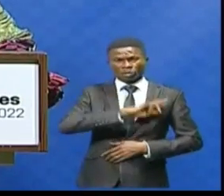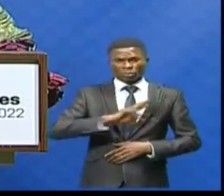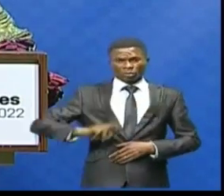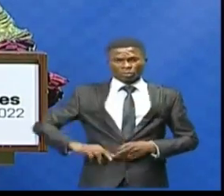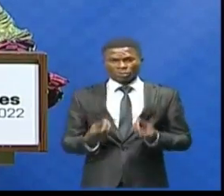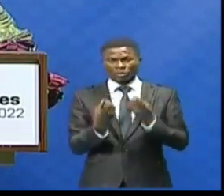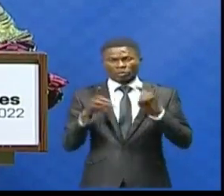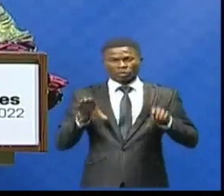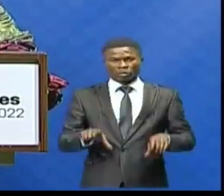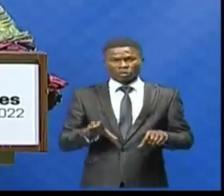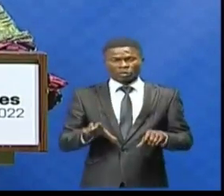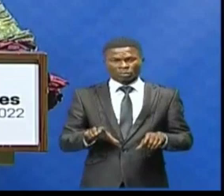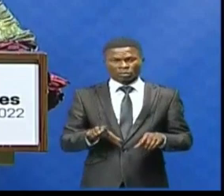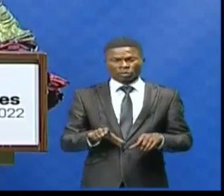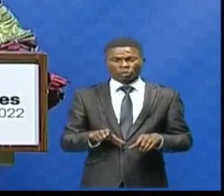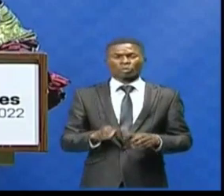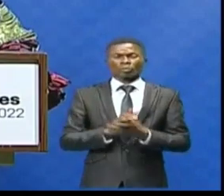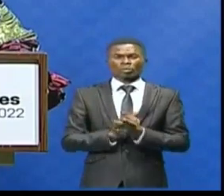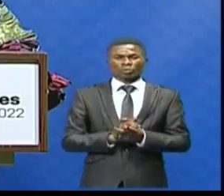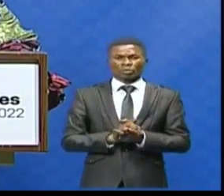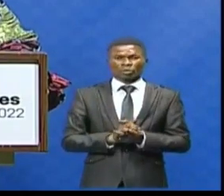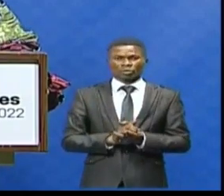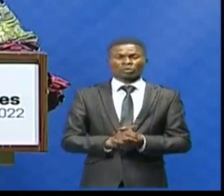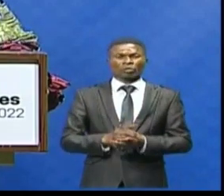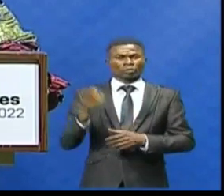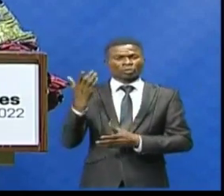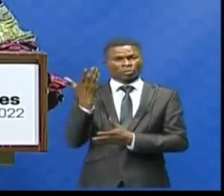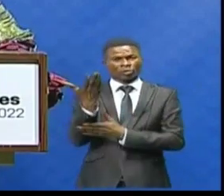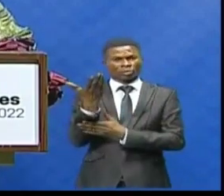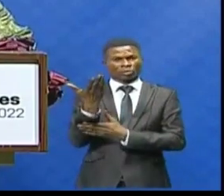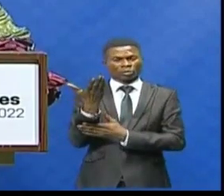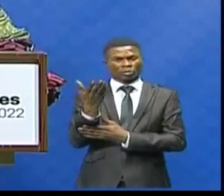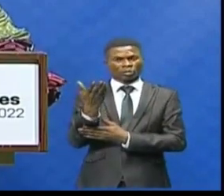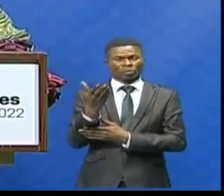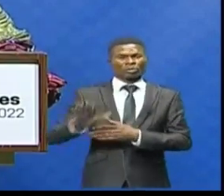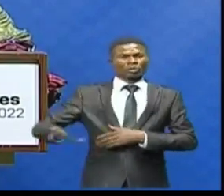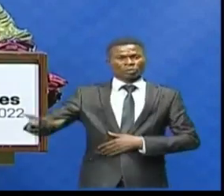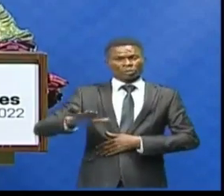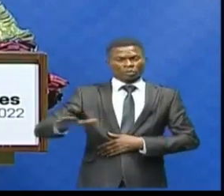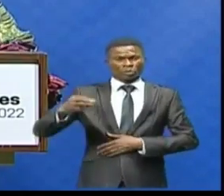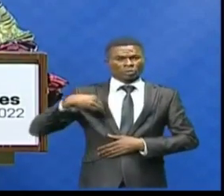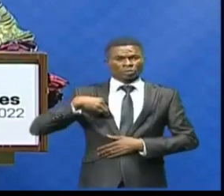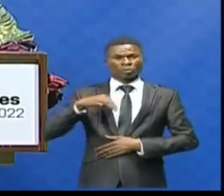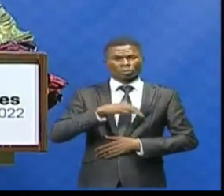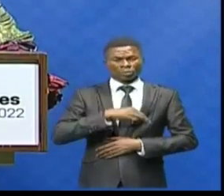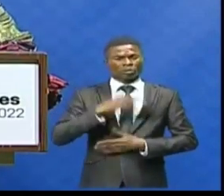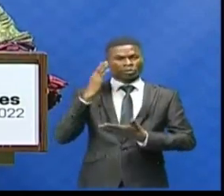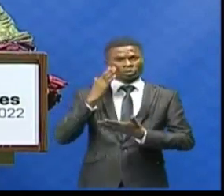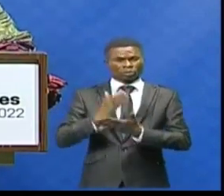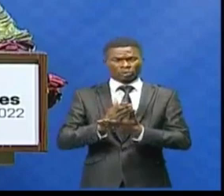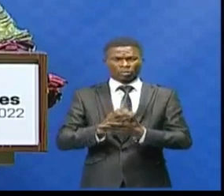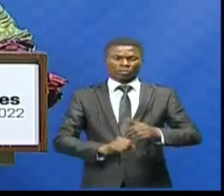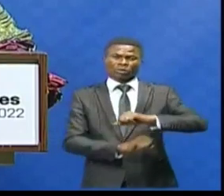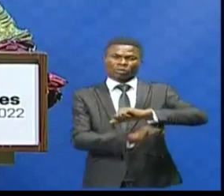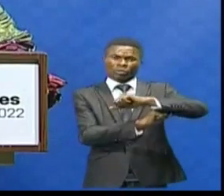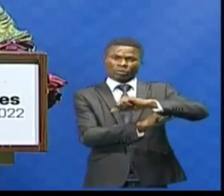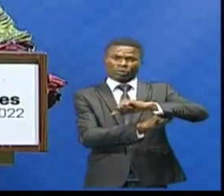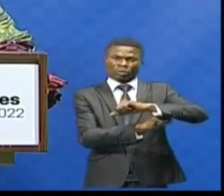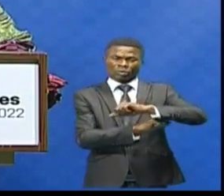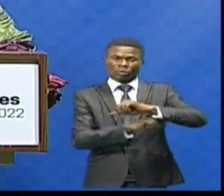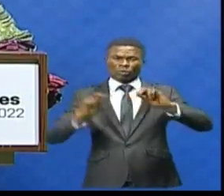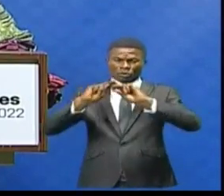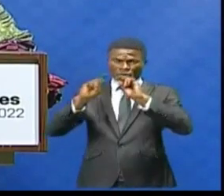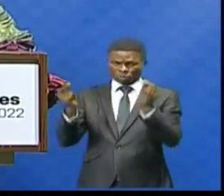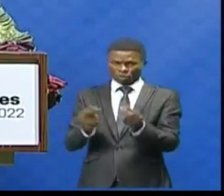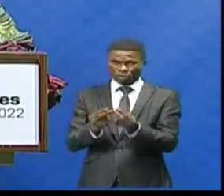démocratique du Congo par sa voix entend demander à tous les États membres des cesser des soutenir les mouvements